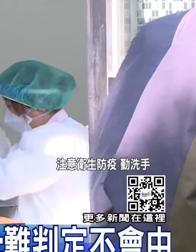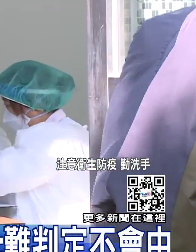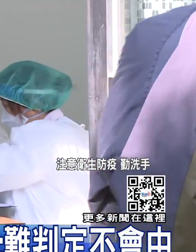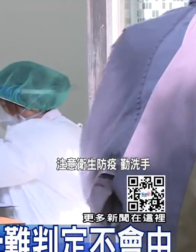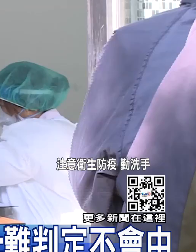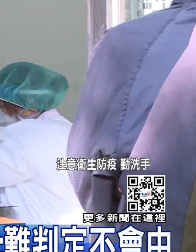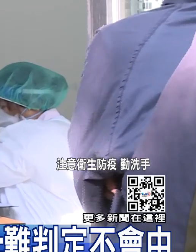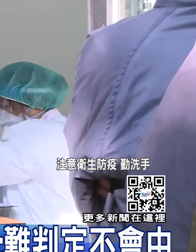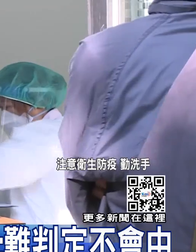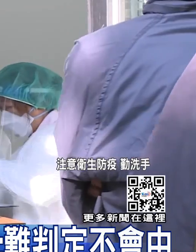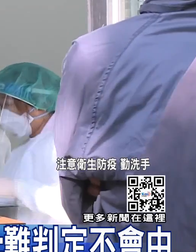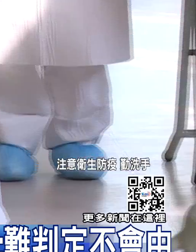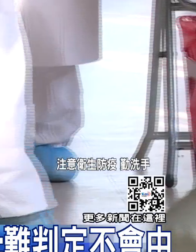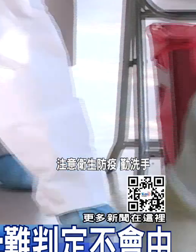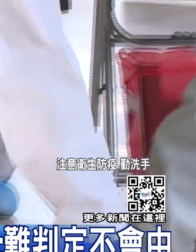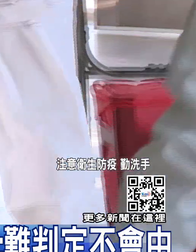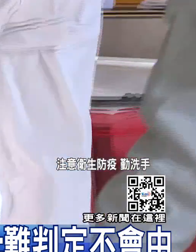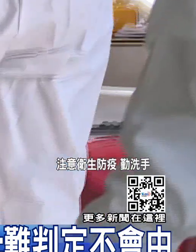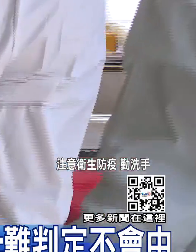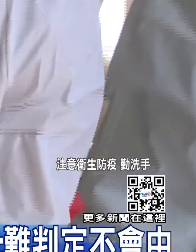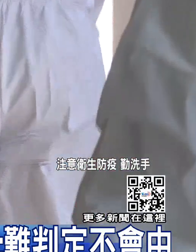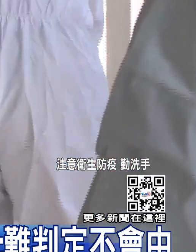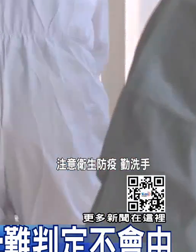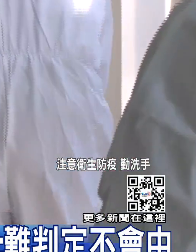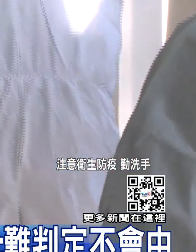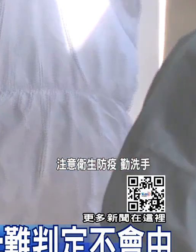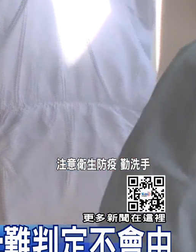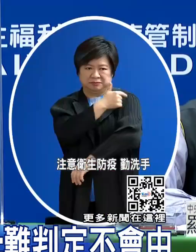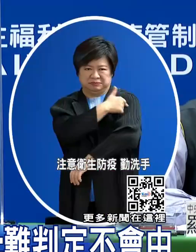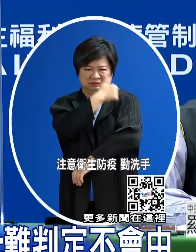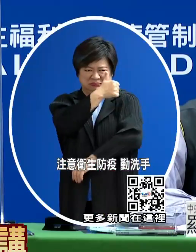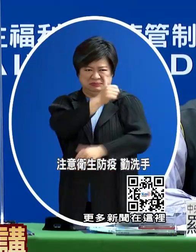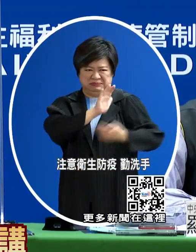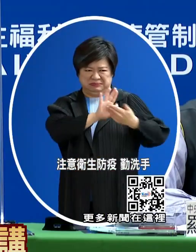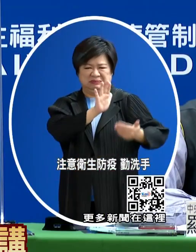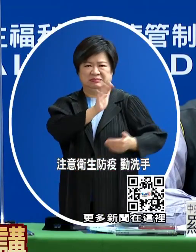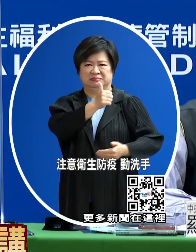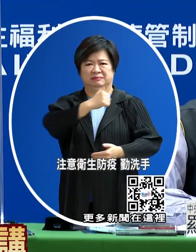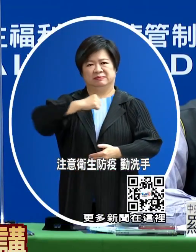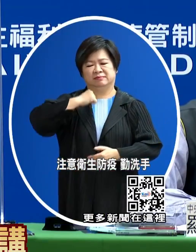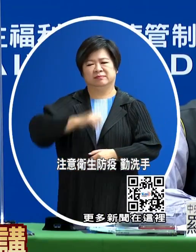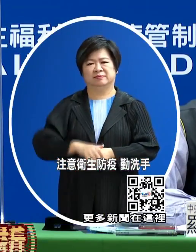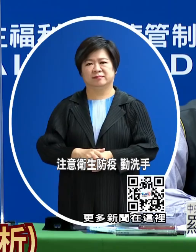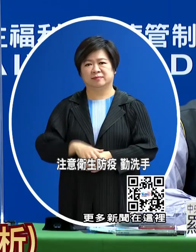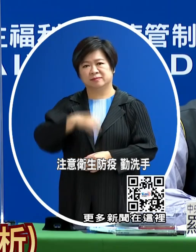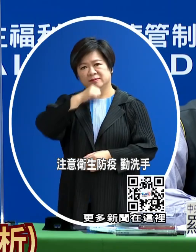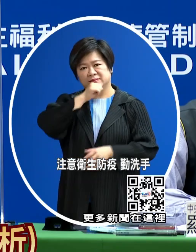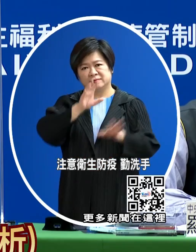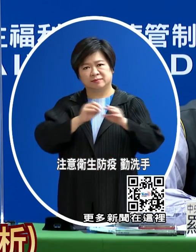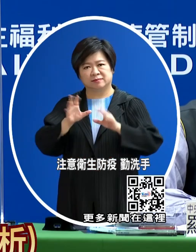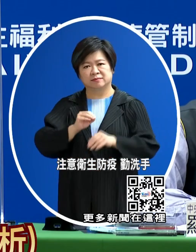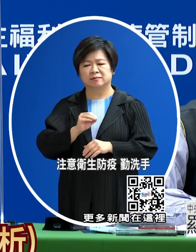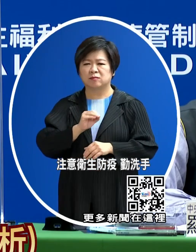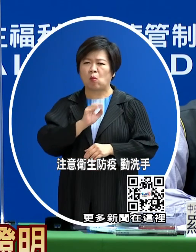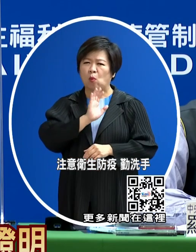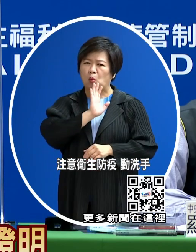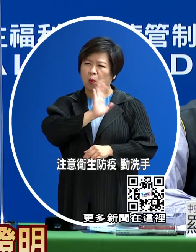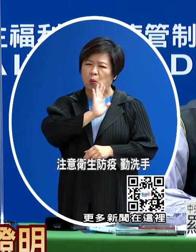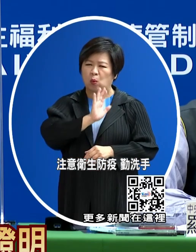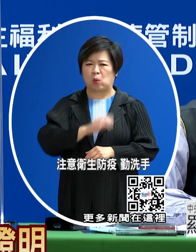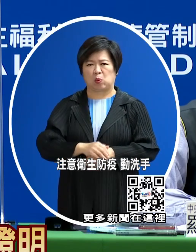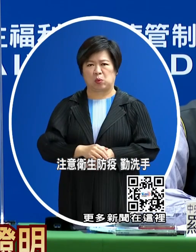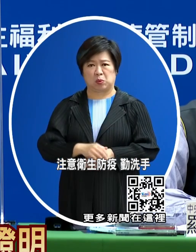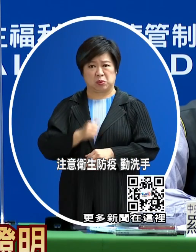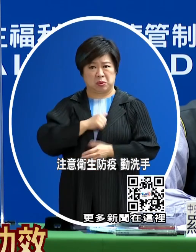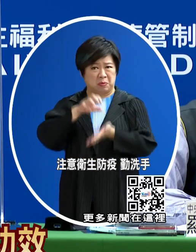但被感染接率是否也跟疫苗厂牌有关系。 以本土的资料来讲当然是有一些，但是也不足